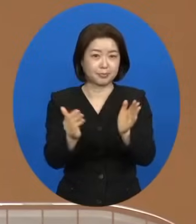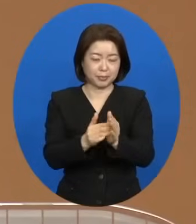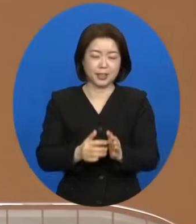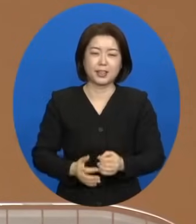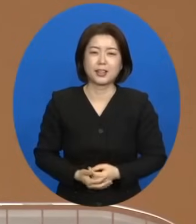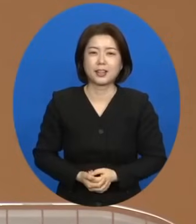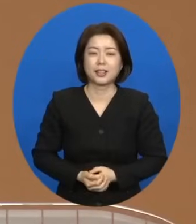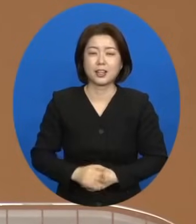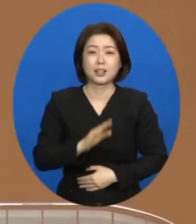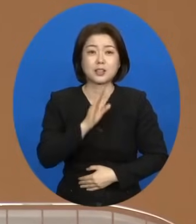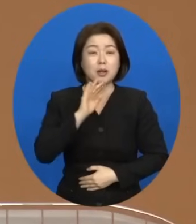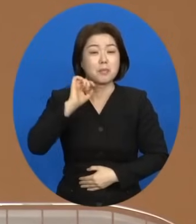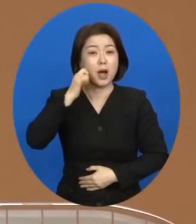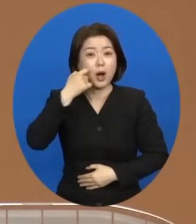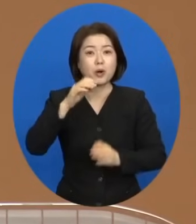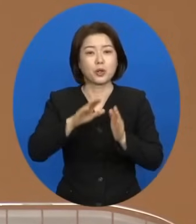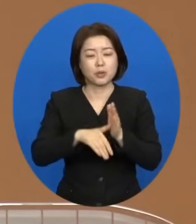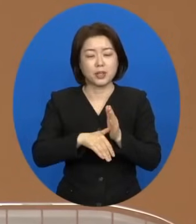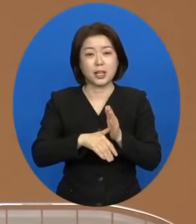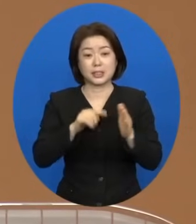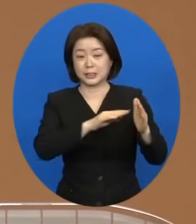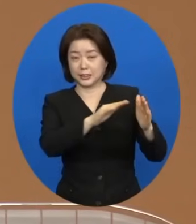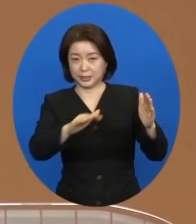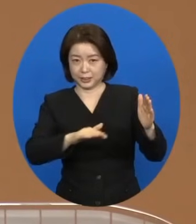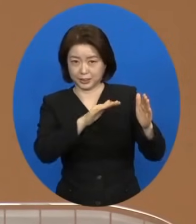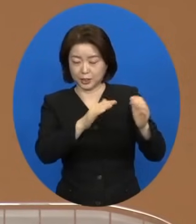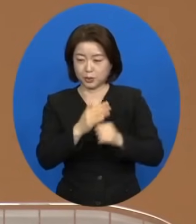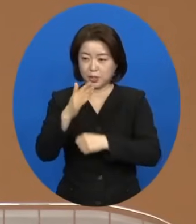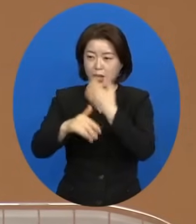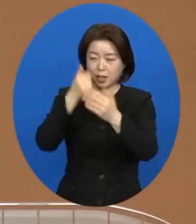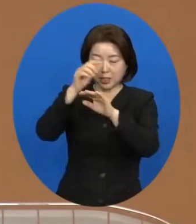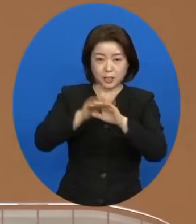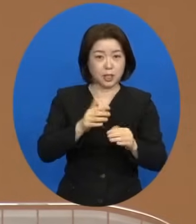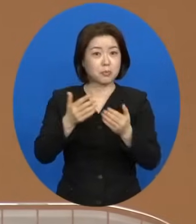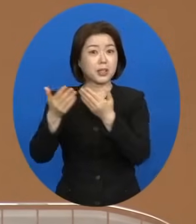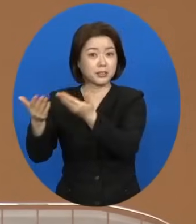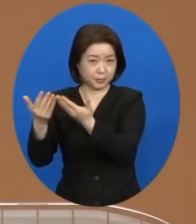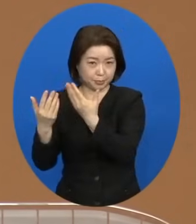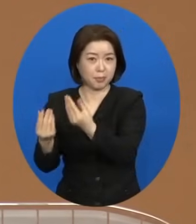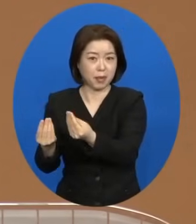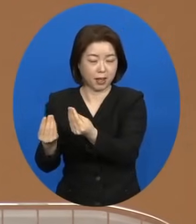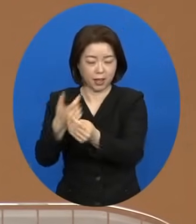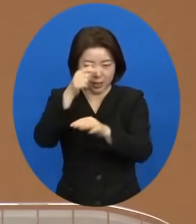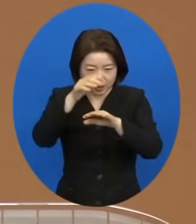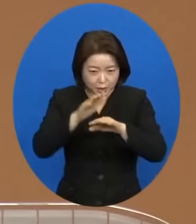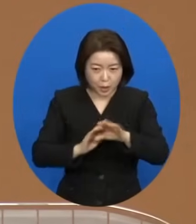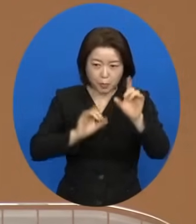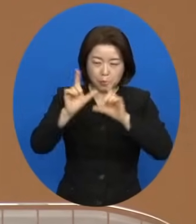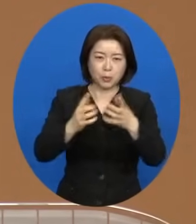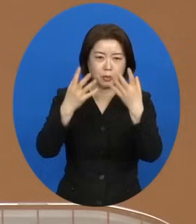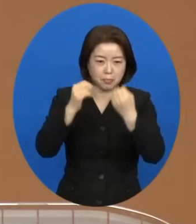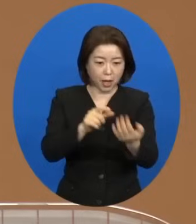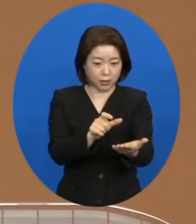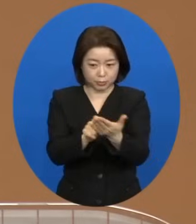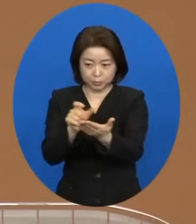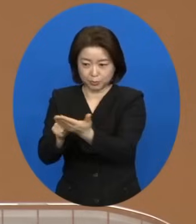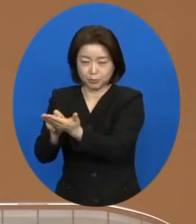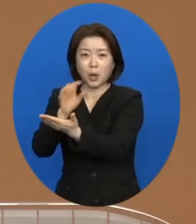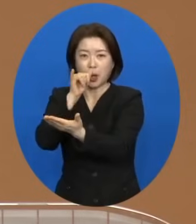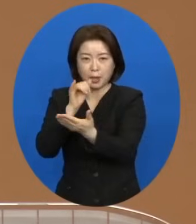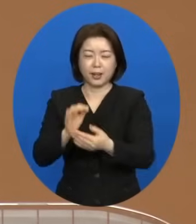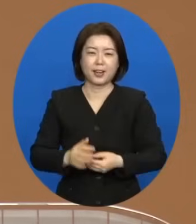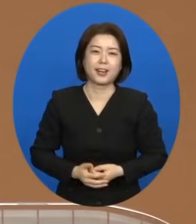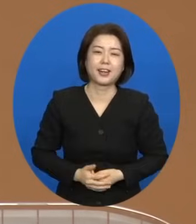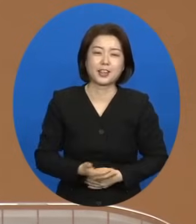참 어려운 시기에 그 가정이 하나님을 예배했다 하는 것 예배 장면이 굉장히 많이 나오죠 그러니까